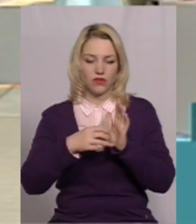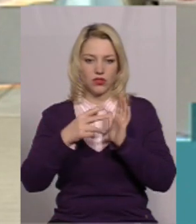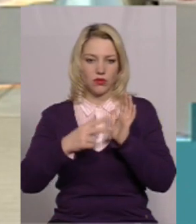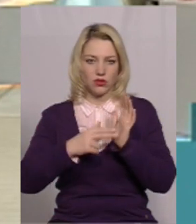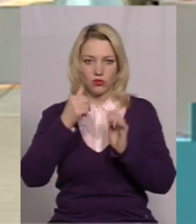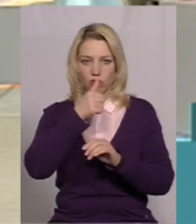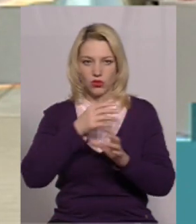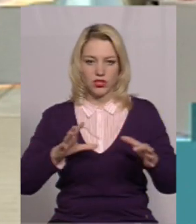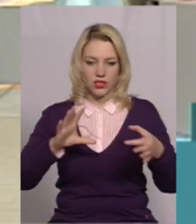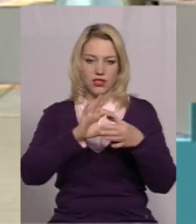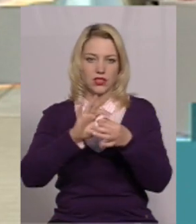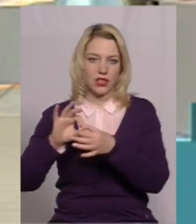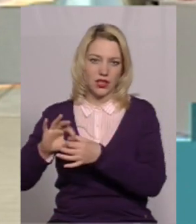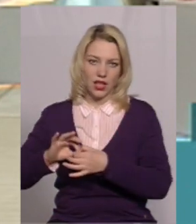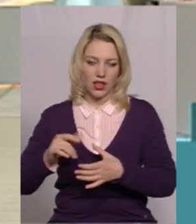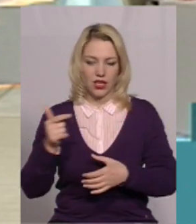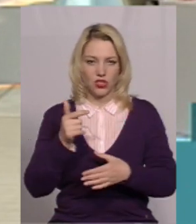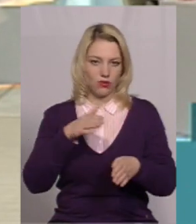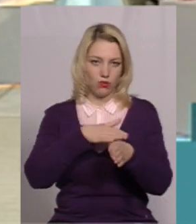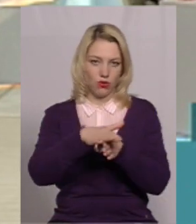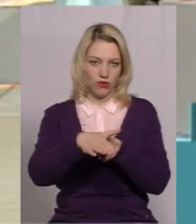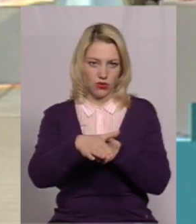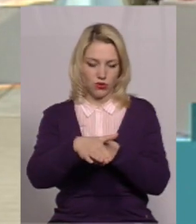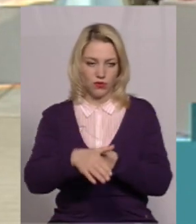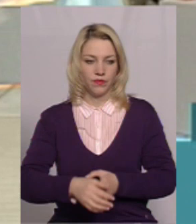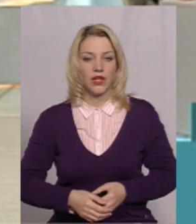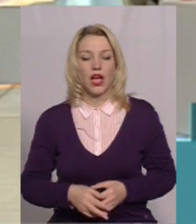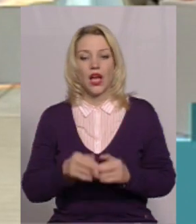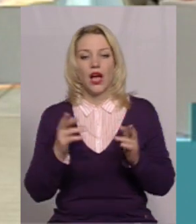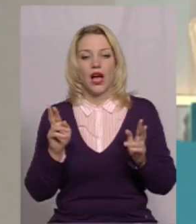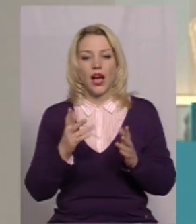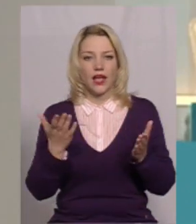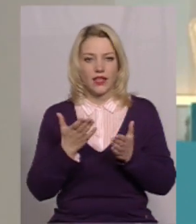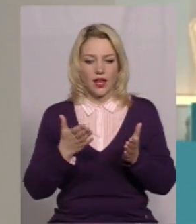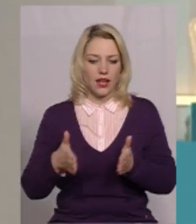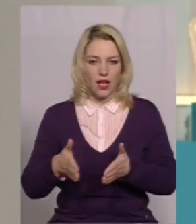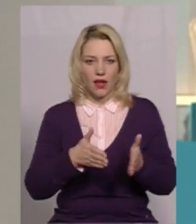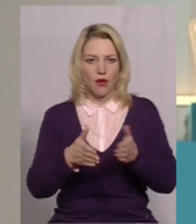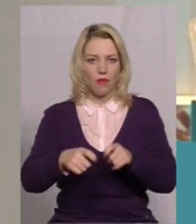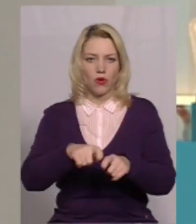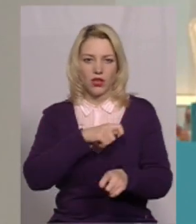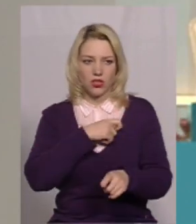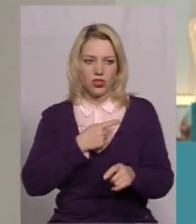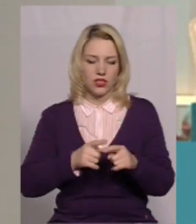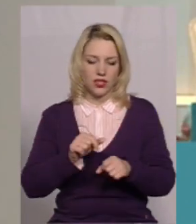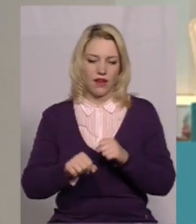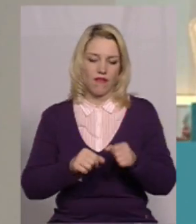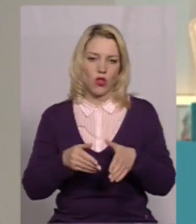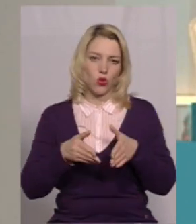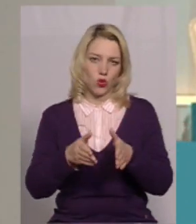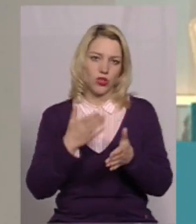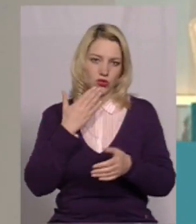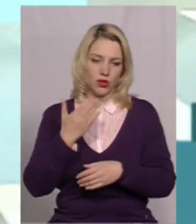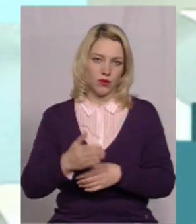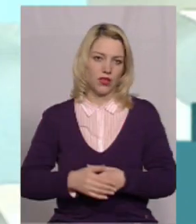2018 році, з'єднали повністю з мікрорайоном Гречани. А яка протяжність цих велодоріжок, які зараз є у Хмельницькому?